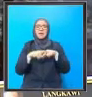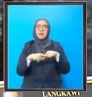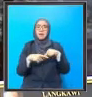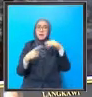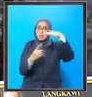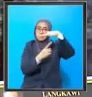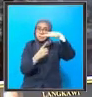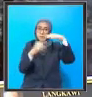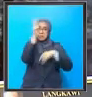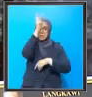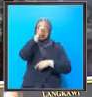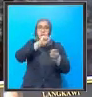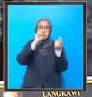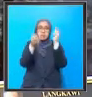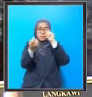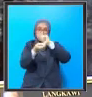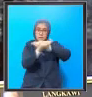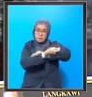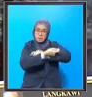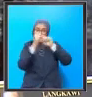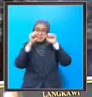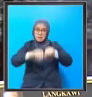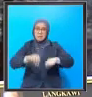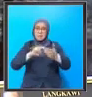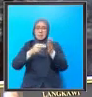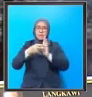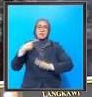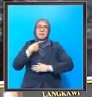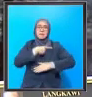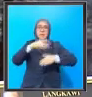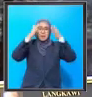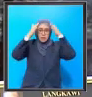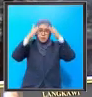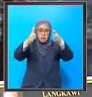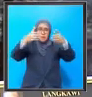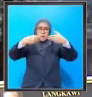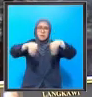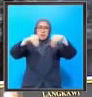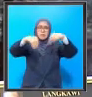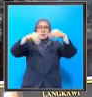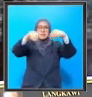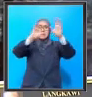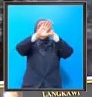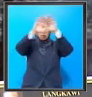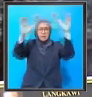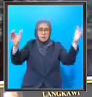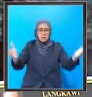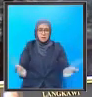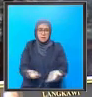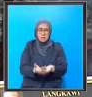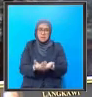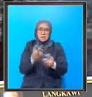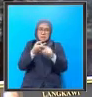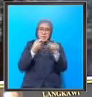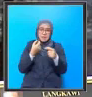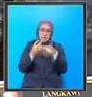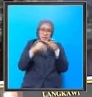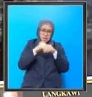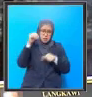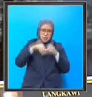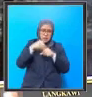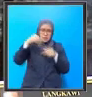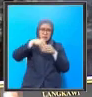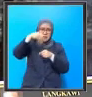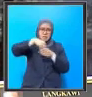diubah supaya kita tumpukan kepada pasaran dunia daripada keluaran